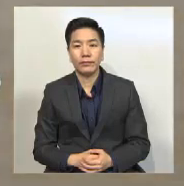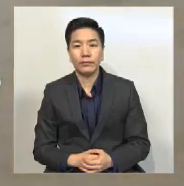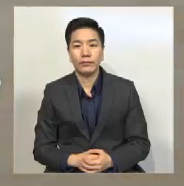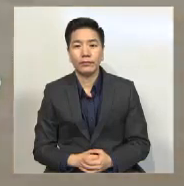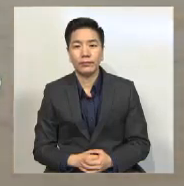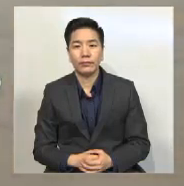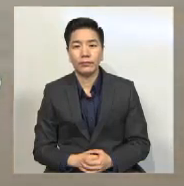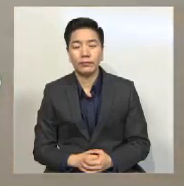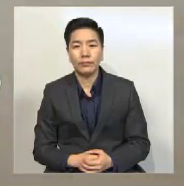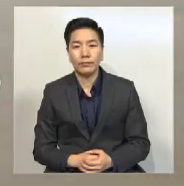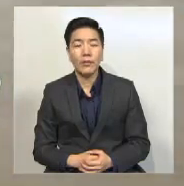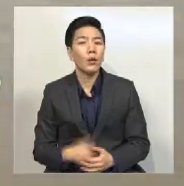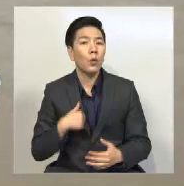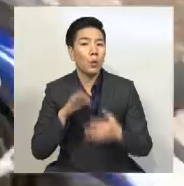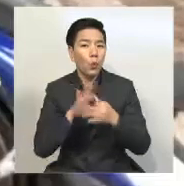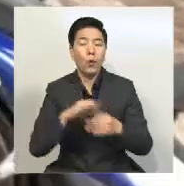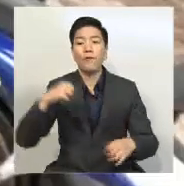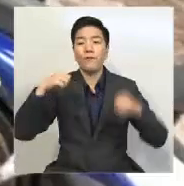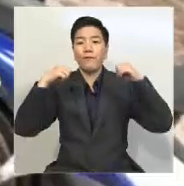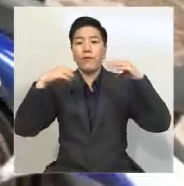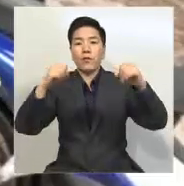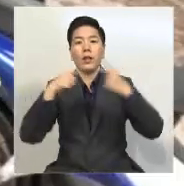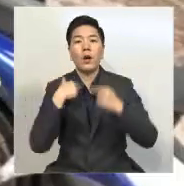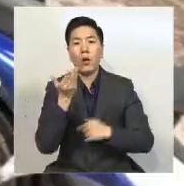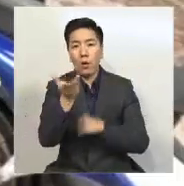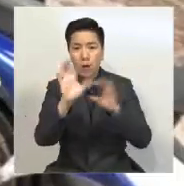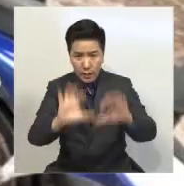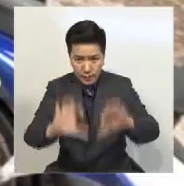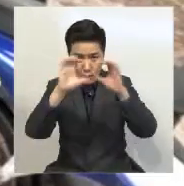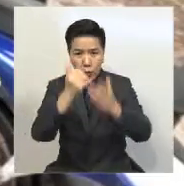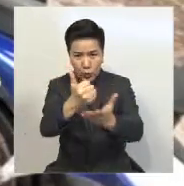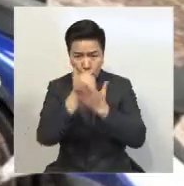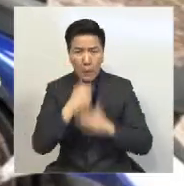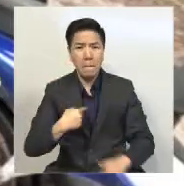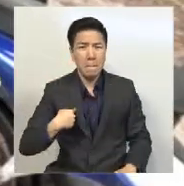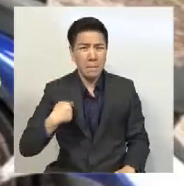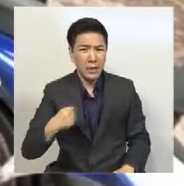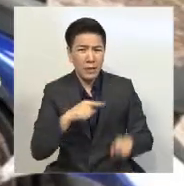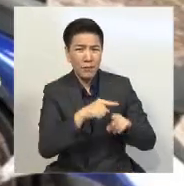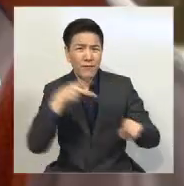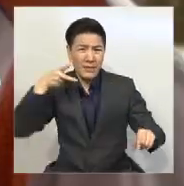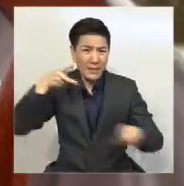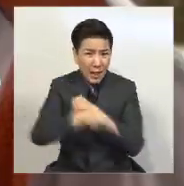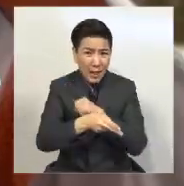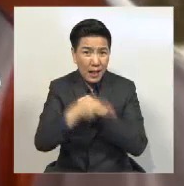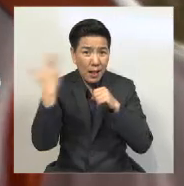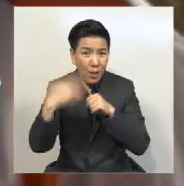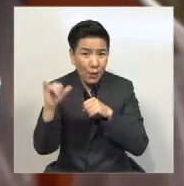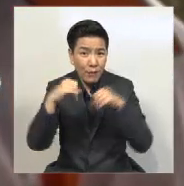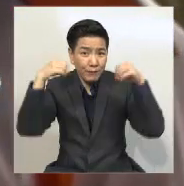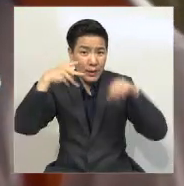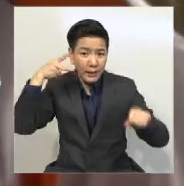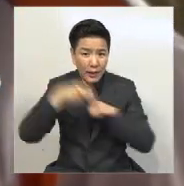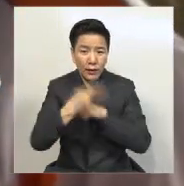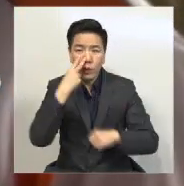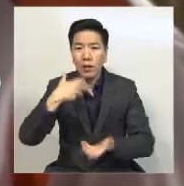ก็มีเรื่องของไฟฟ้านะครับที่อยากให้ทางราชการมาช่วยให้ความมั่นใจกับเขาในการตัดไฟนะครับเดี๋ยวไป